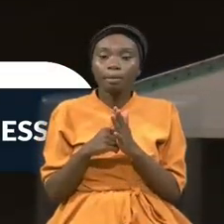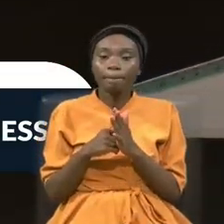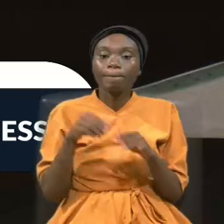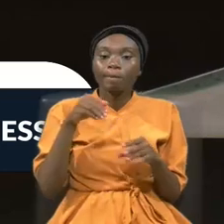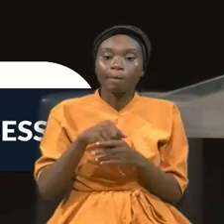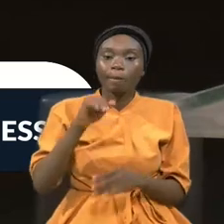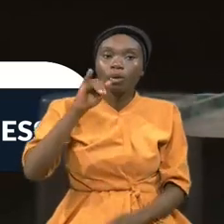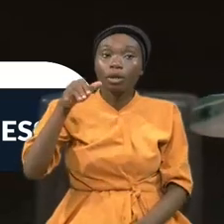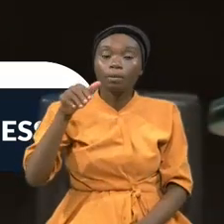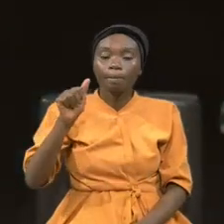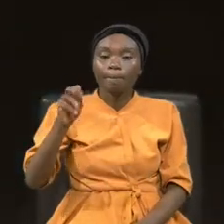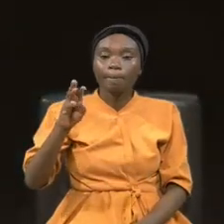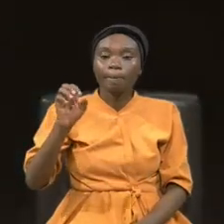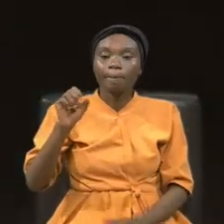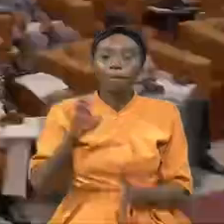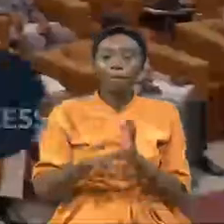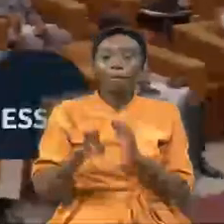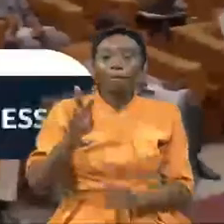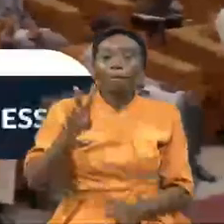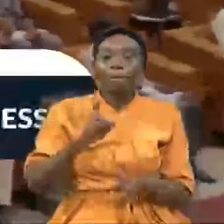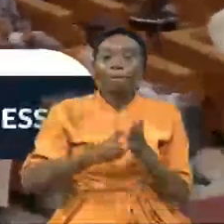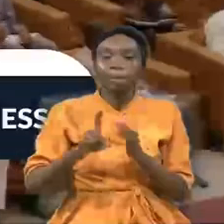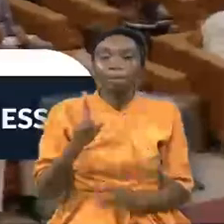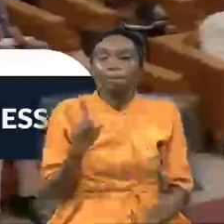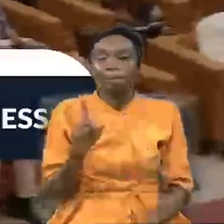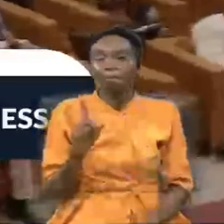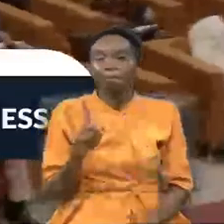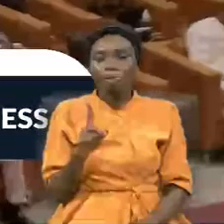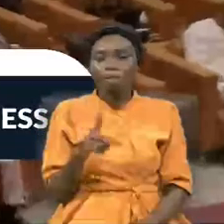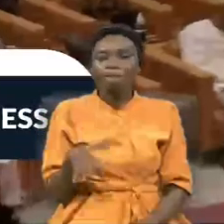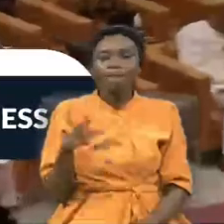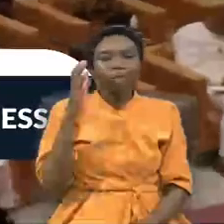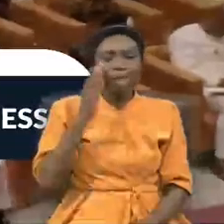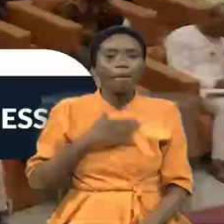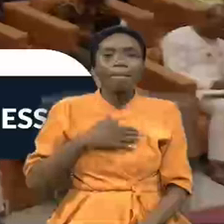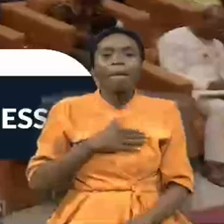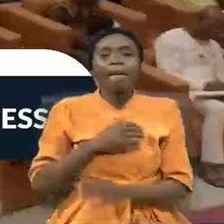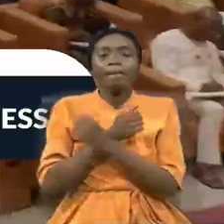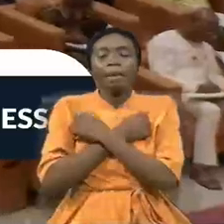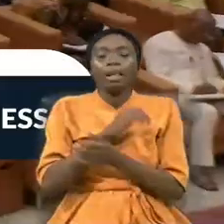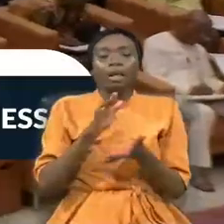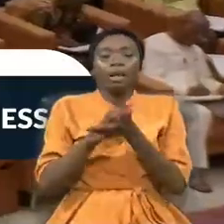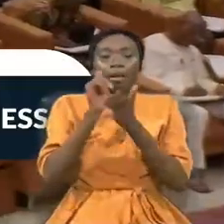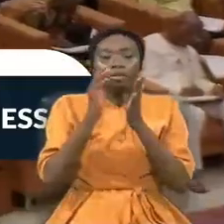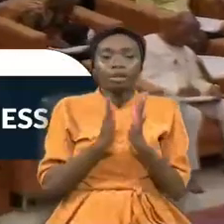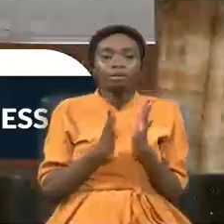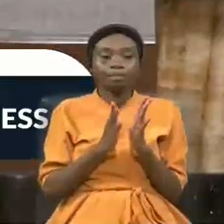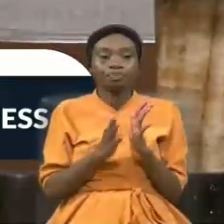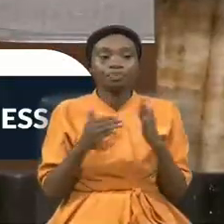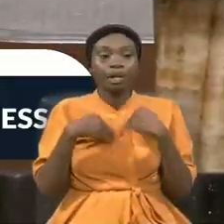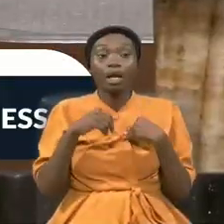la persévérance de la vie de piété. Jacques 2, verset 5. Écoutez mes frères